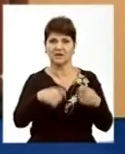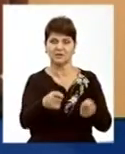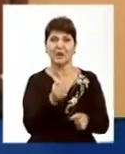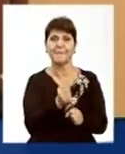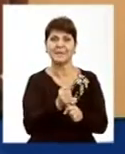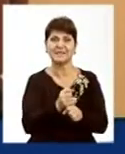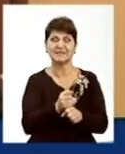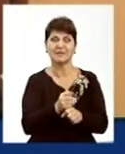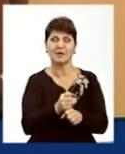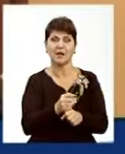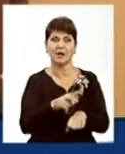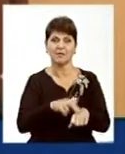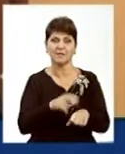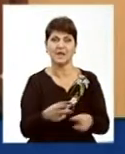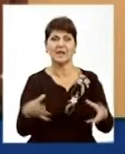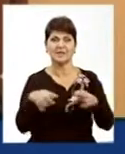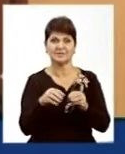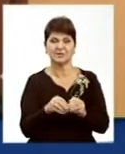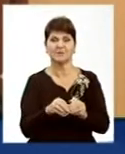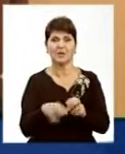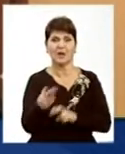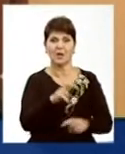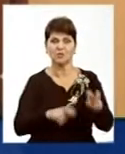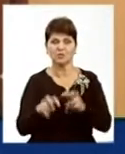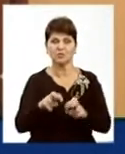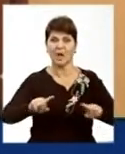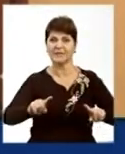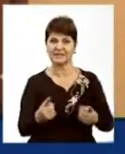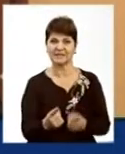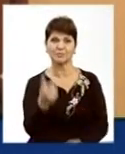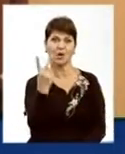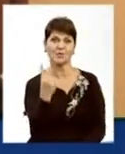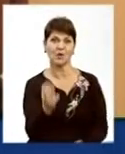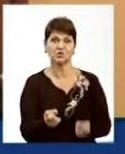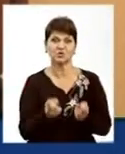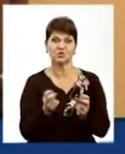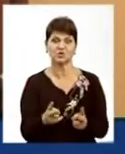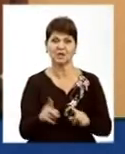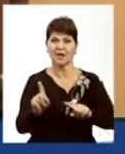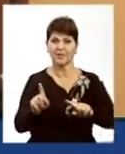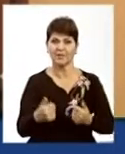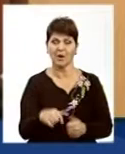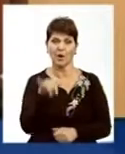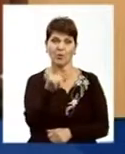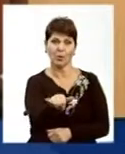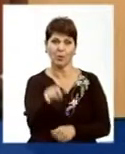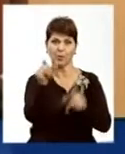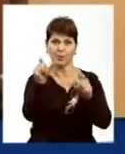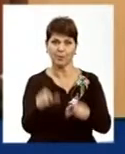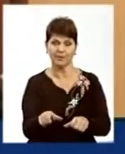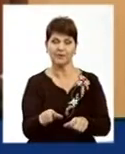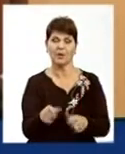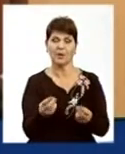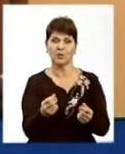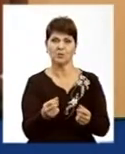працівники КОРД управління спільно з працівниками карного розшуку затримали двох злочинців, які вимагали у потерпілого кошти. При